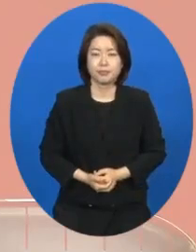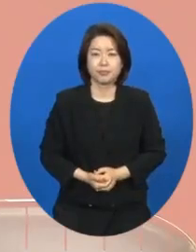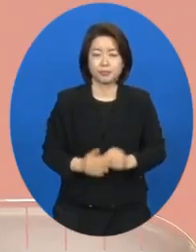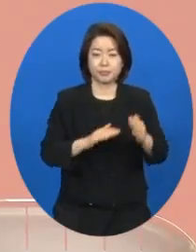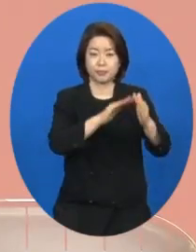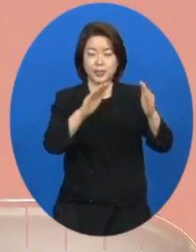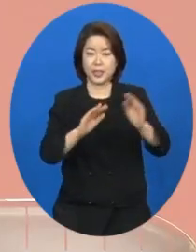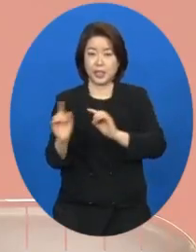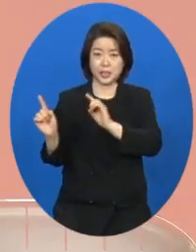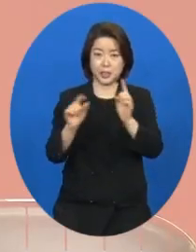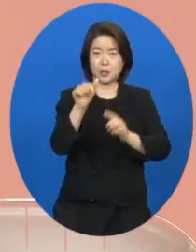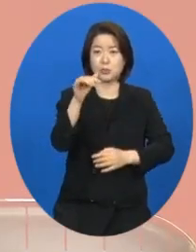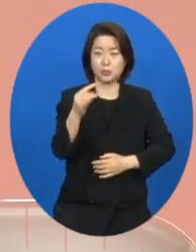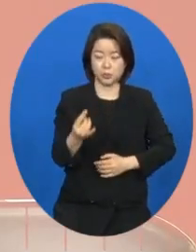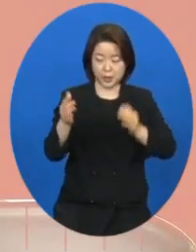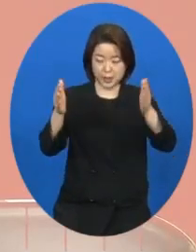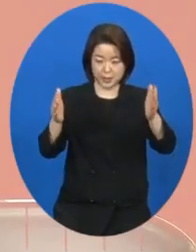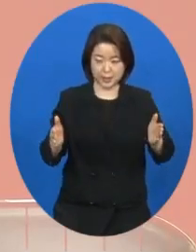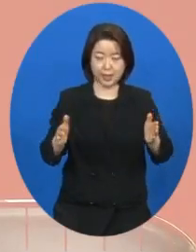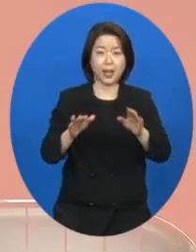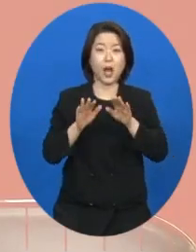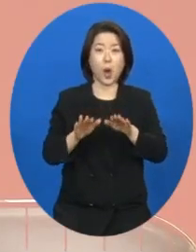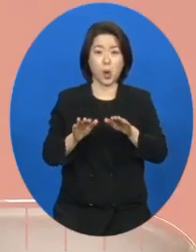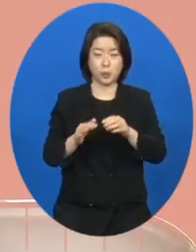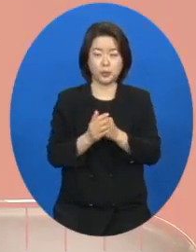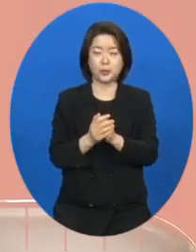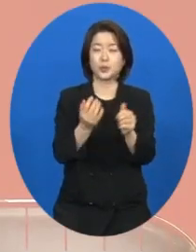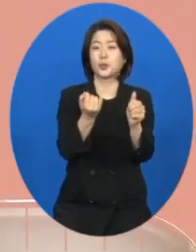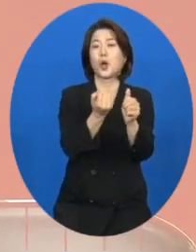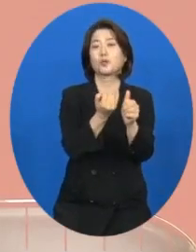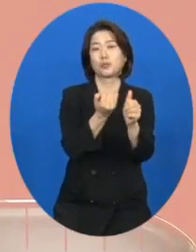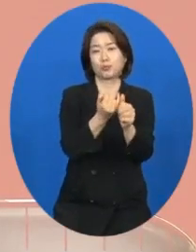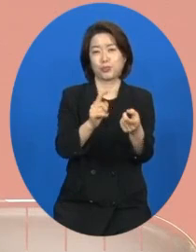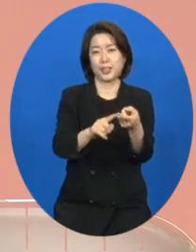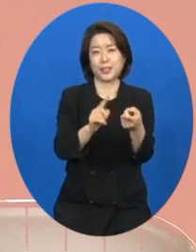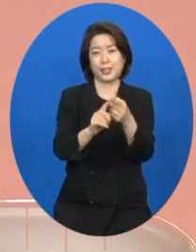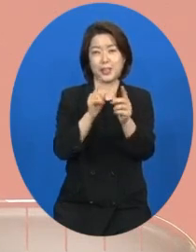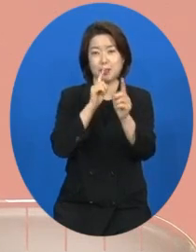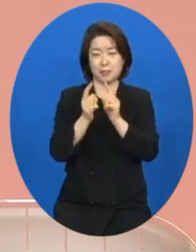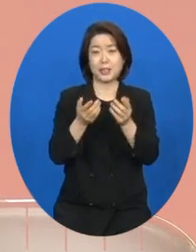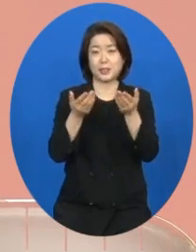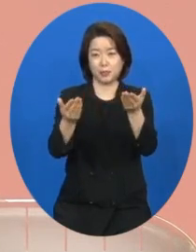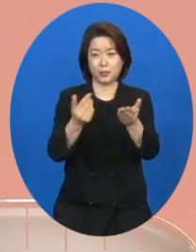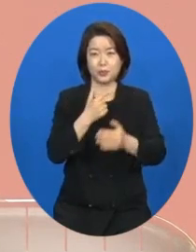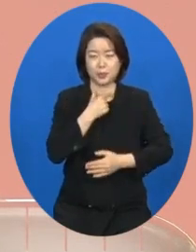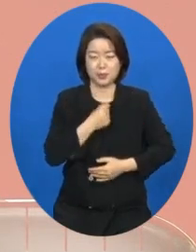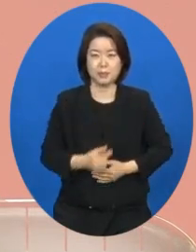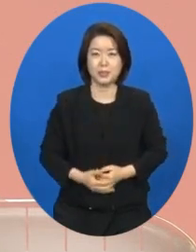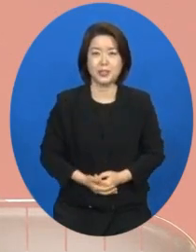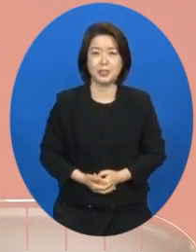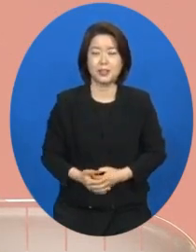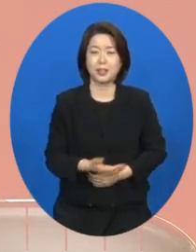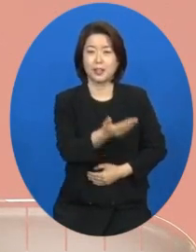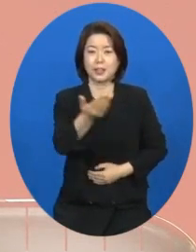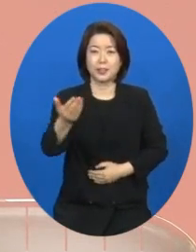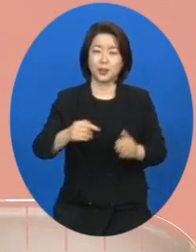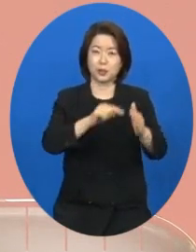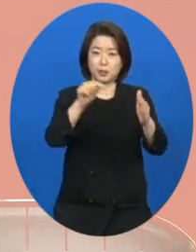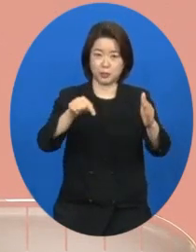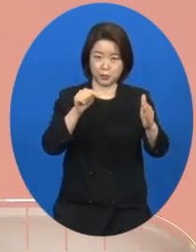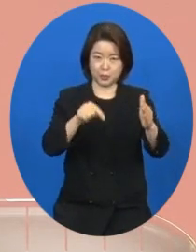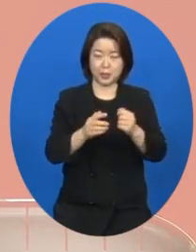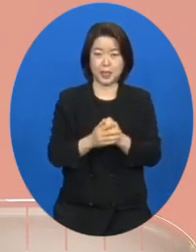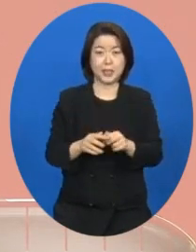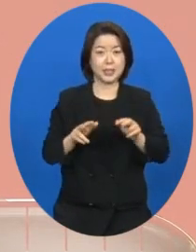가정 부흥회 기간 오늘은 부부에 대한 말씀을 드리려고 합니다. 여러분 중에는 지금